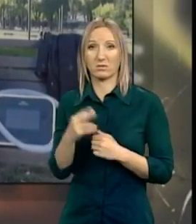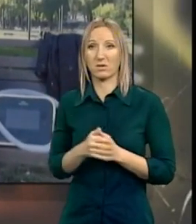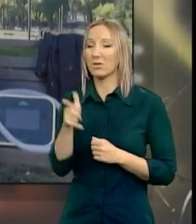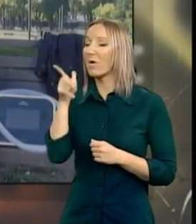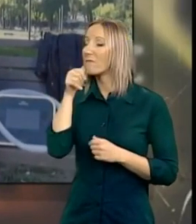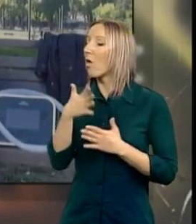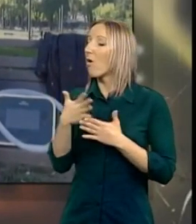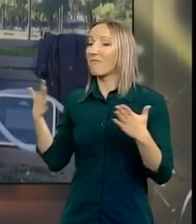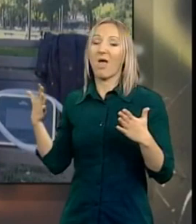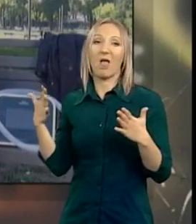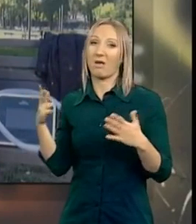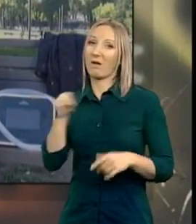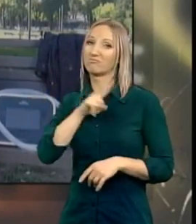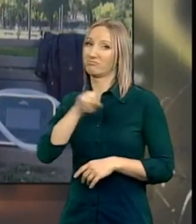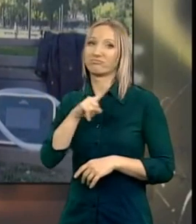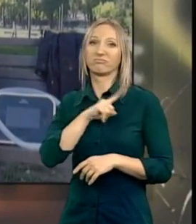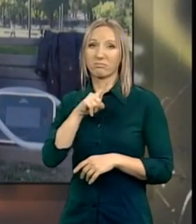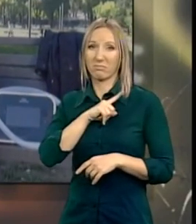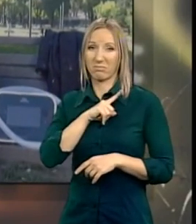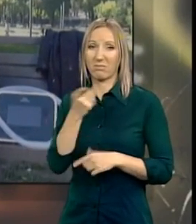izuzetno velika smrtnost, da